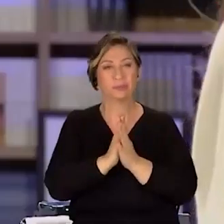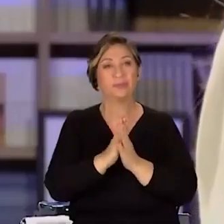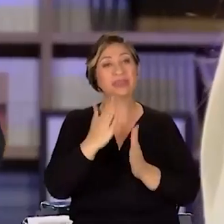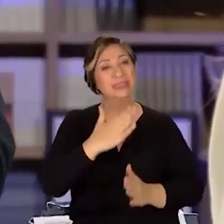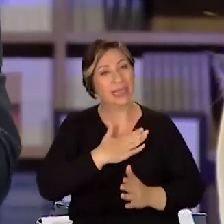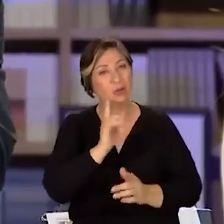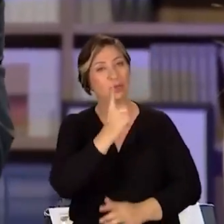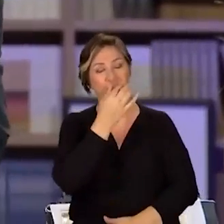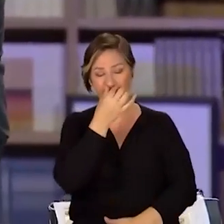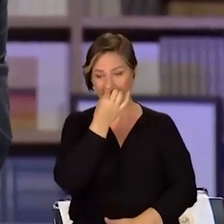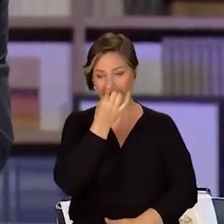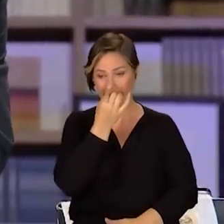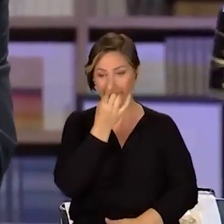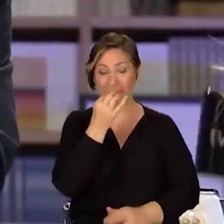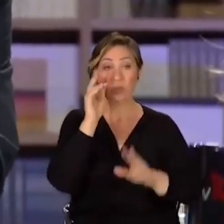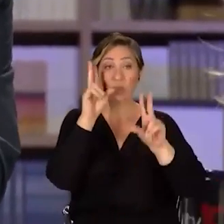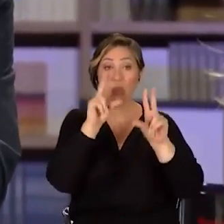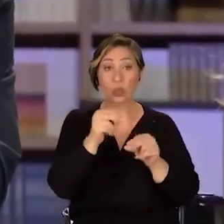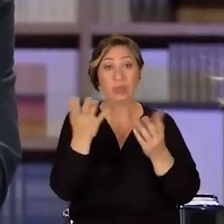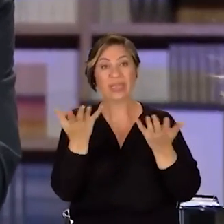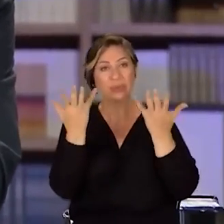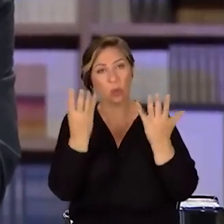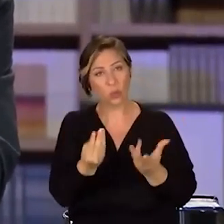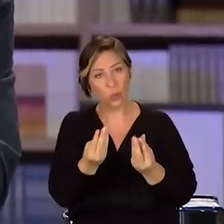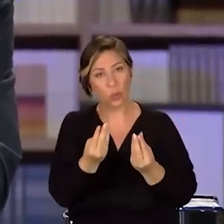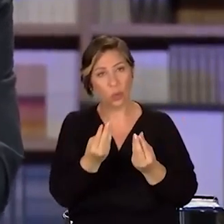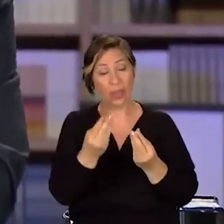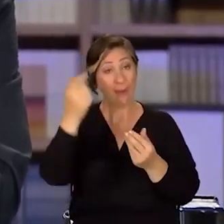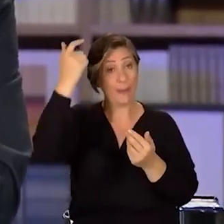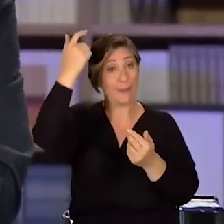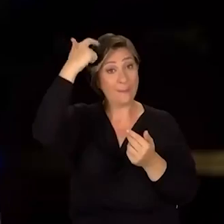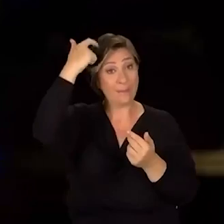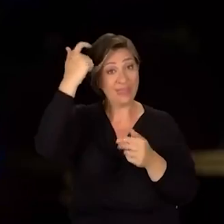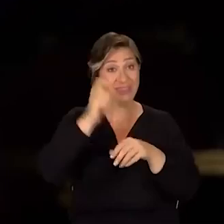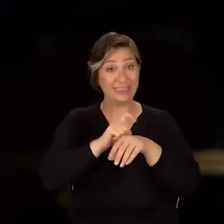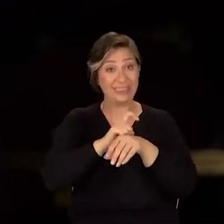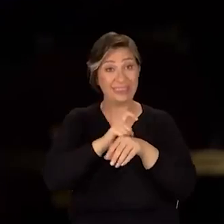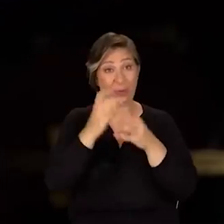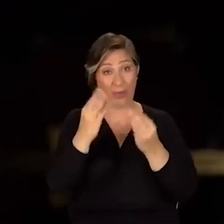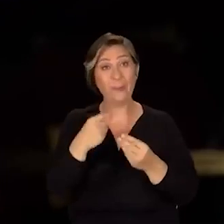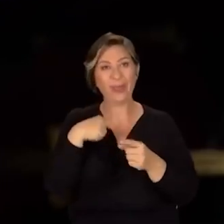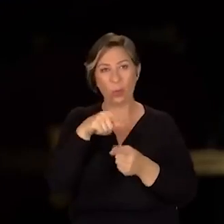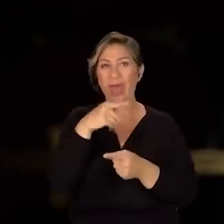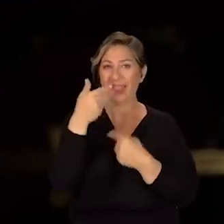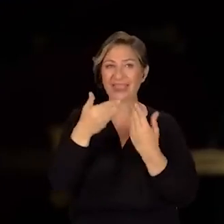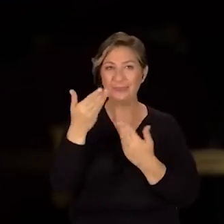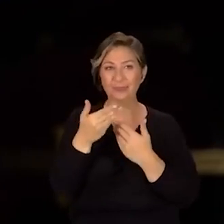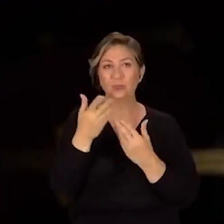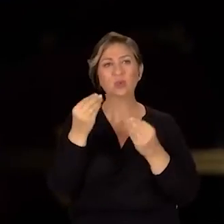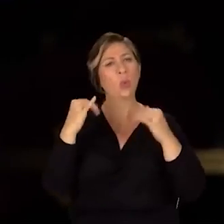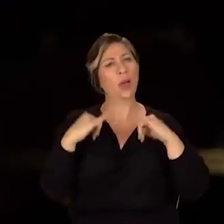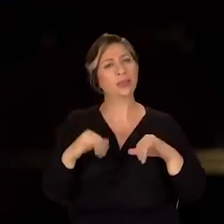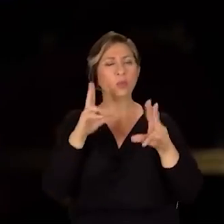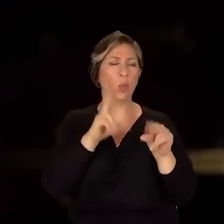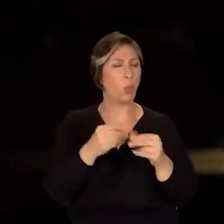hocam, uyku eylemi nasıl gerçekleşiyor nörolojik olarak? Evet, ben de orasını anlatayım. Orasını uyusun, biliyorum. Evet. Gayet rahat